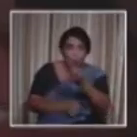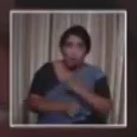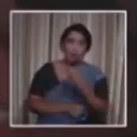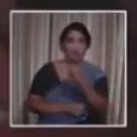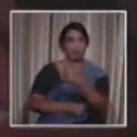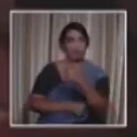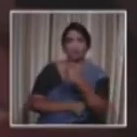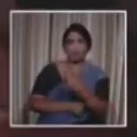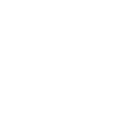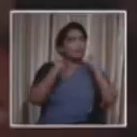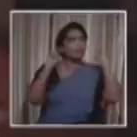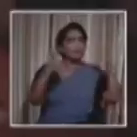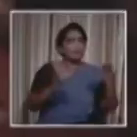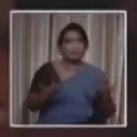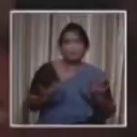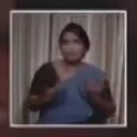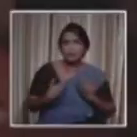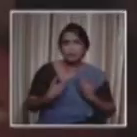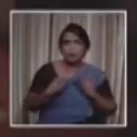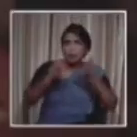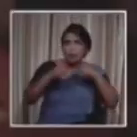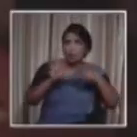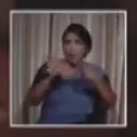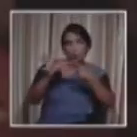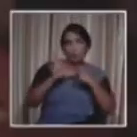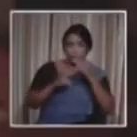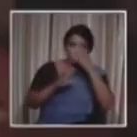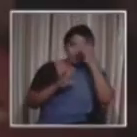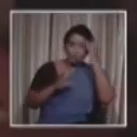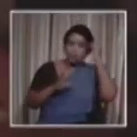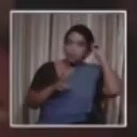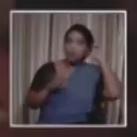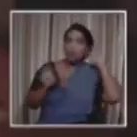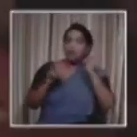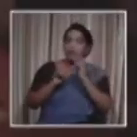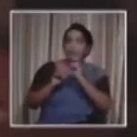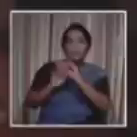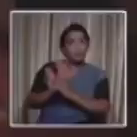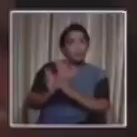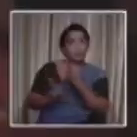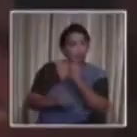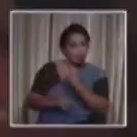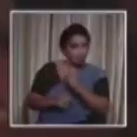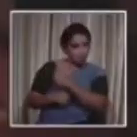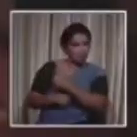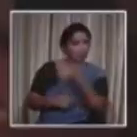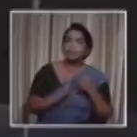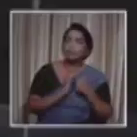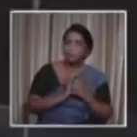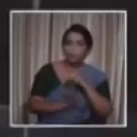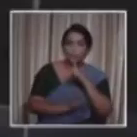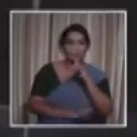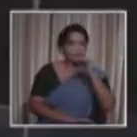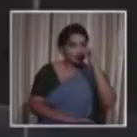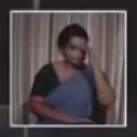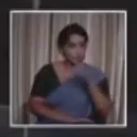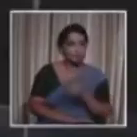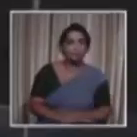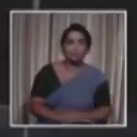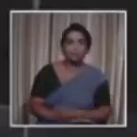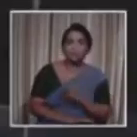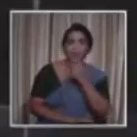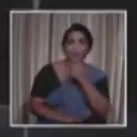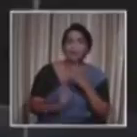පිළිගන්නවා. හැබැයි ඒ ඇරෙන්න අර අනිත් උත්තර නම් පිළිගන්න බෑ. අනික අගමැතිතුමා කියපු උත්තරේද මම පිළිගන්න ඕනේ. ඔබතුමා කියපු උත්තරේද? විමල්